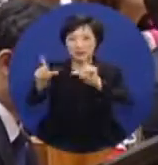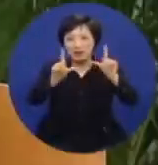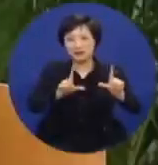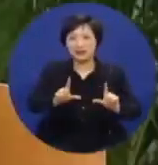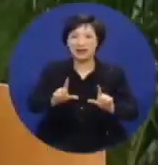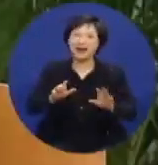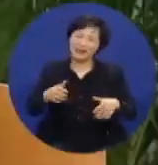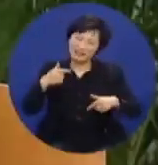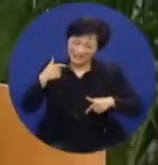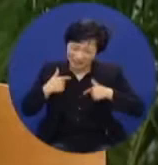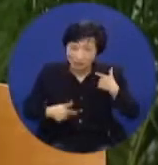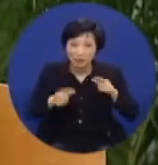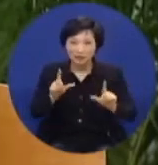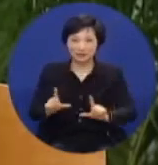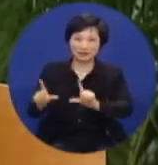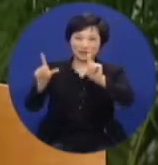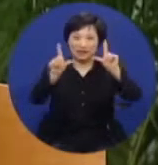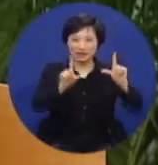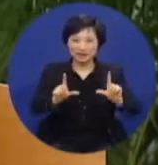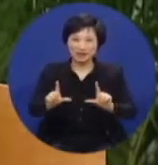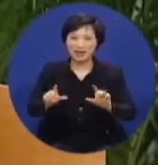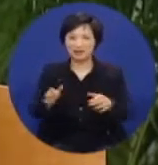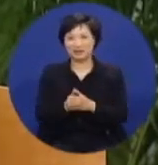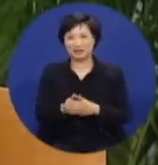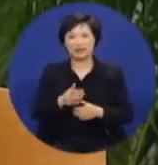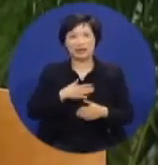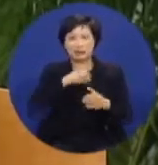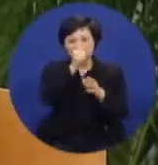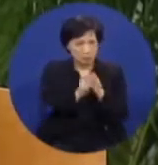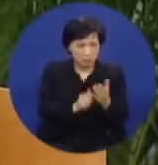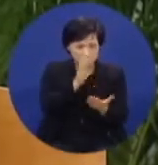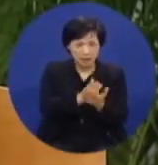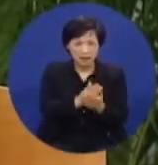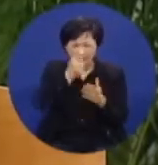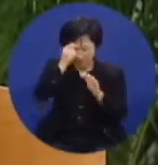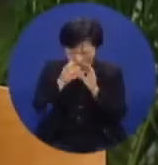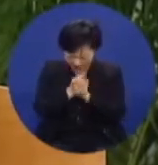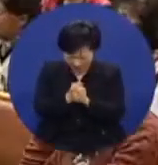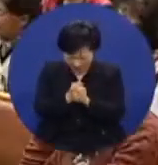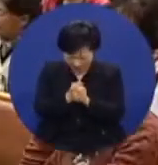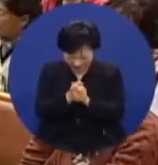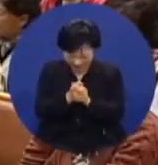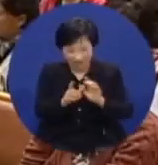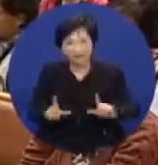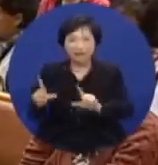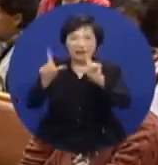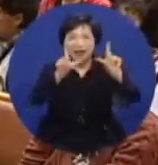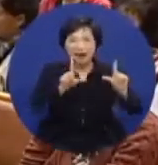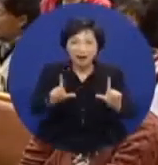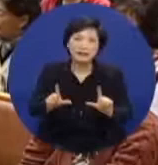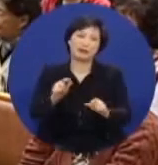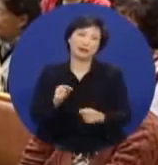기뻐하 비아 살리라 내가 타라 가지 않도록 기도하면 살 해라